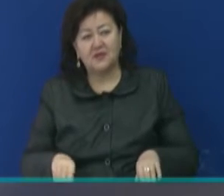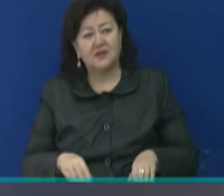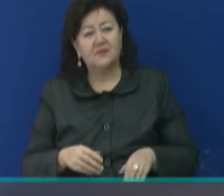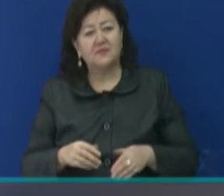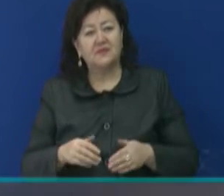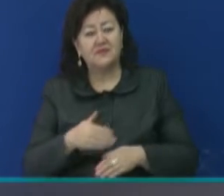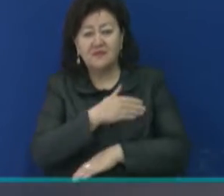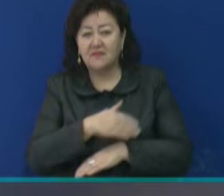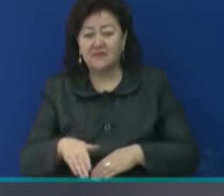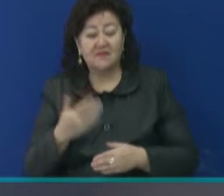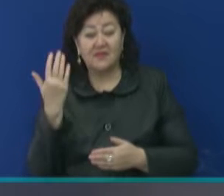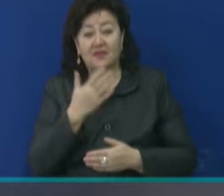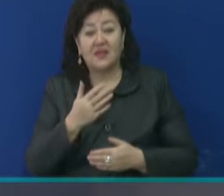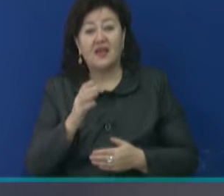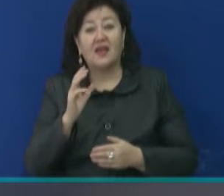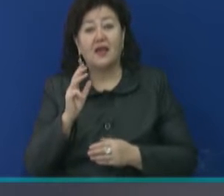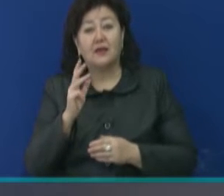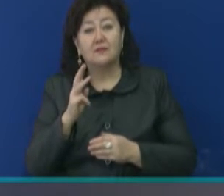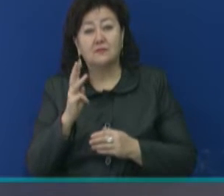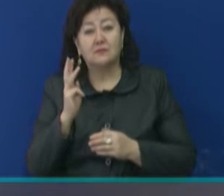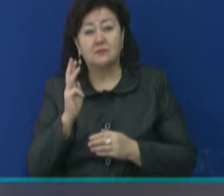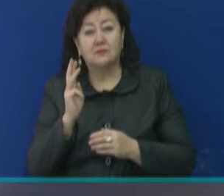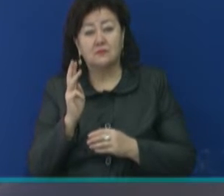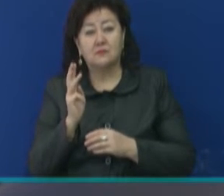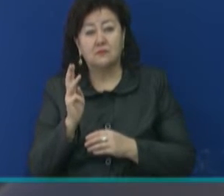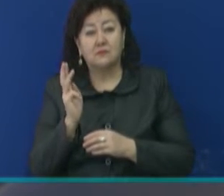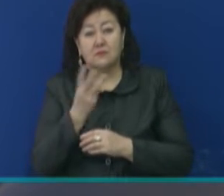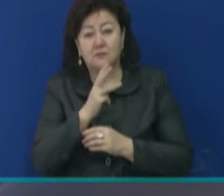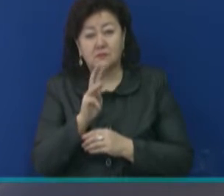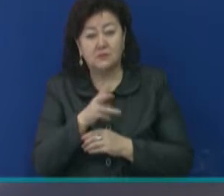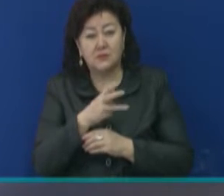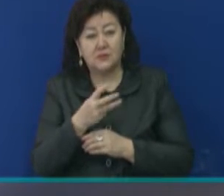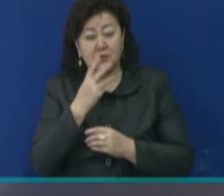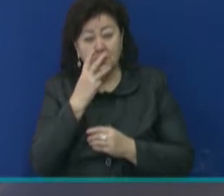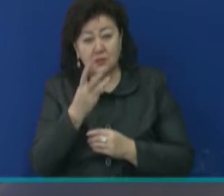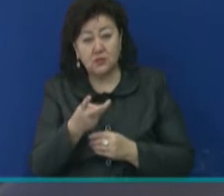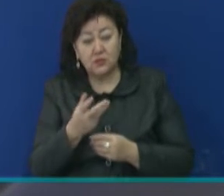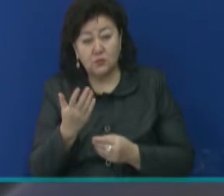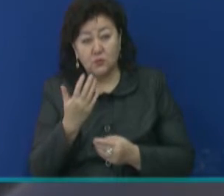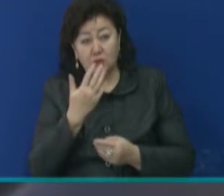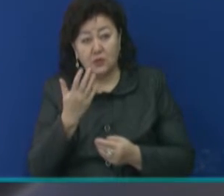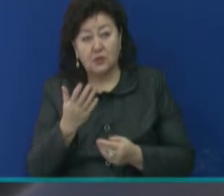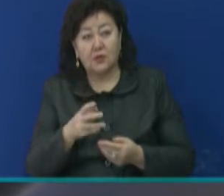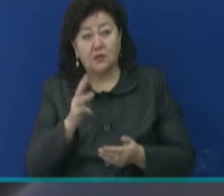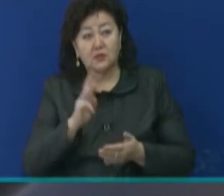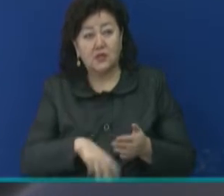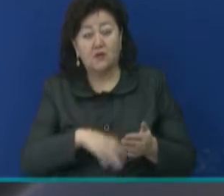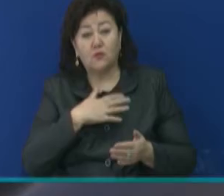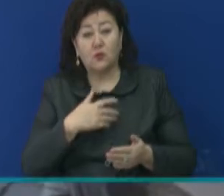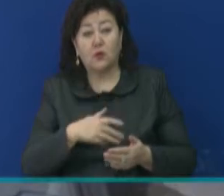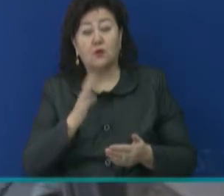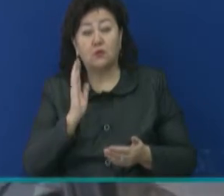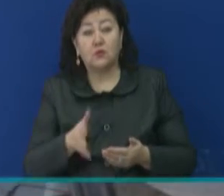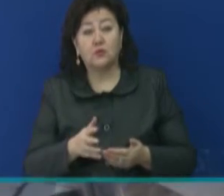а установлены читать все эти штрафы люди просто останутся все